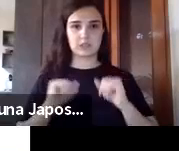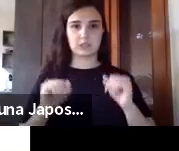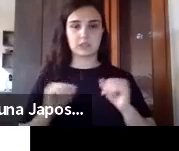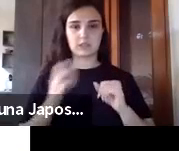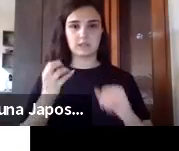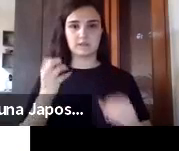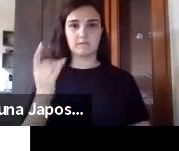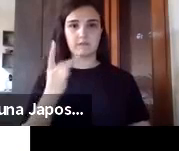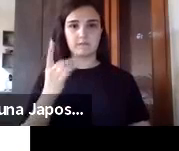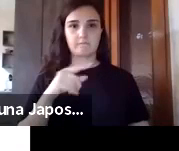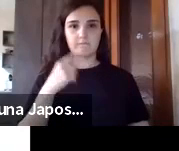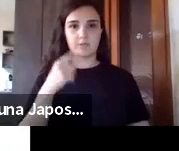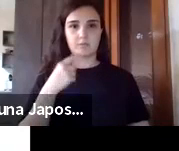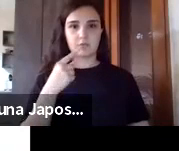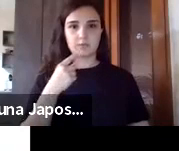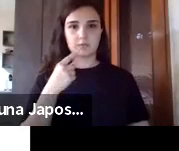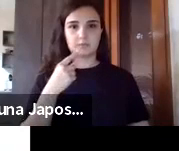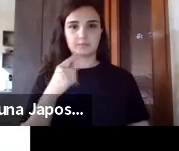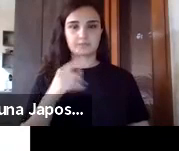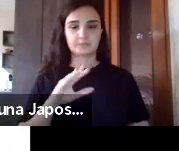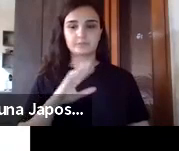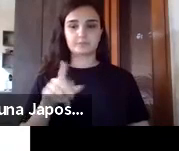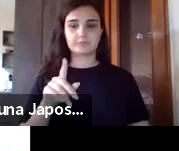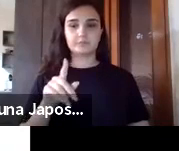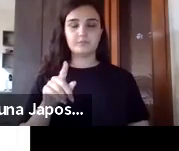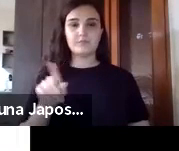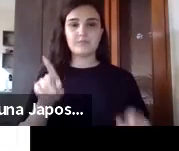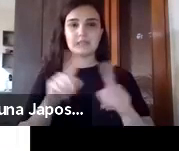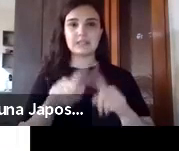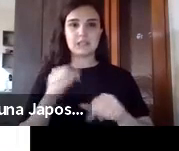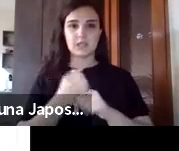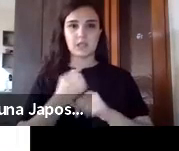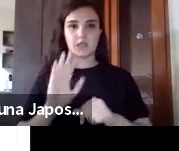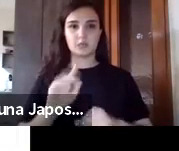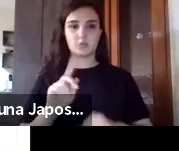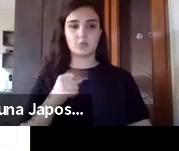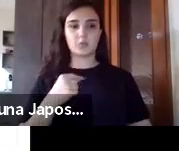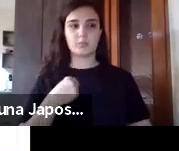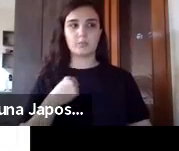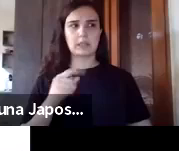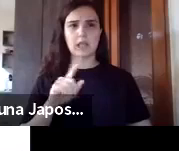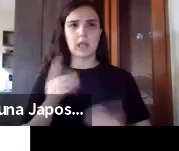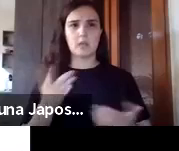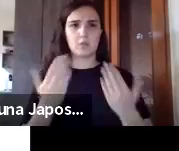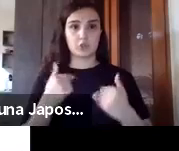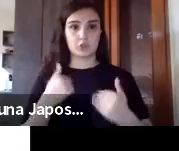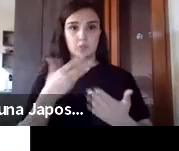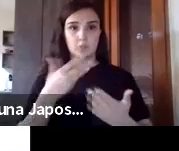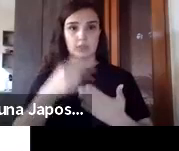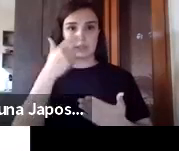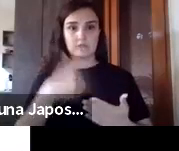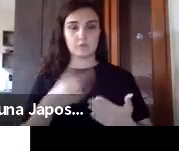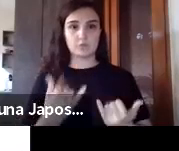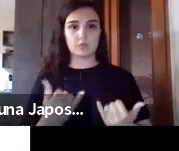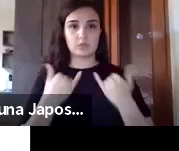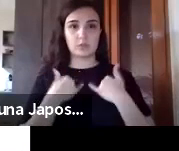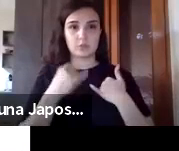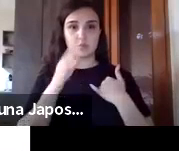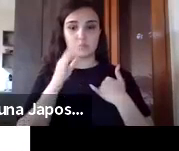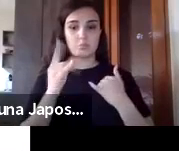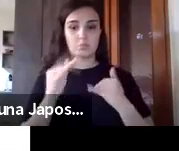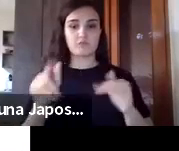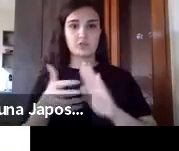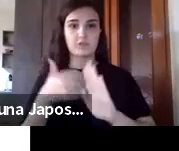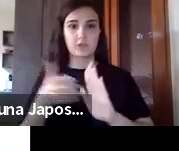ერთხელ ვამბობ, რომ არ გადაიყვანოთ ეს ისე, რომ აი მე რა გამოდის, რომ მე ჩემ თავს უნდა დავუთმო დრო და ბავშვს დავაკლო.